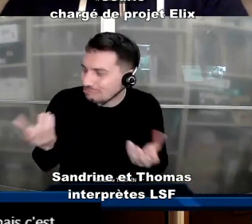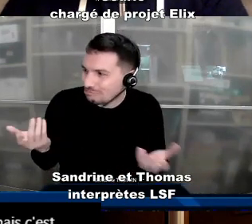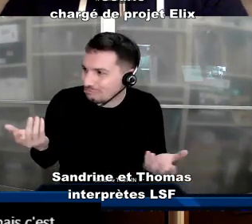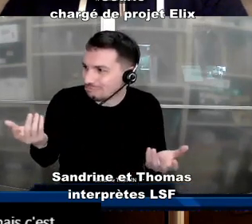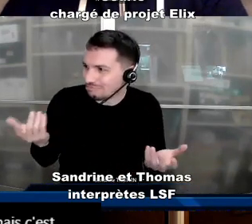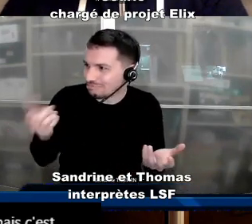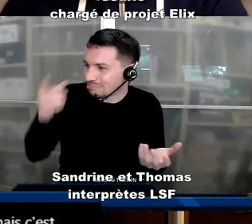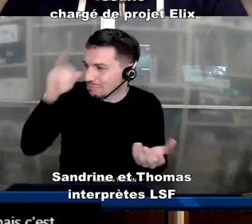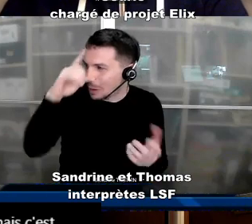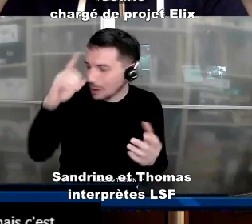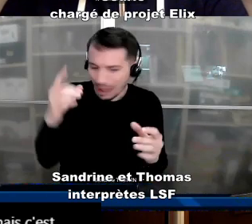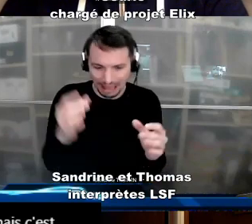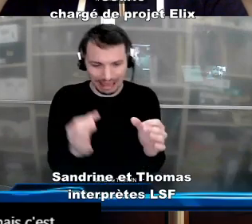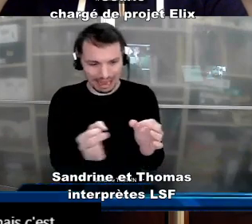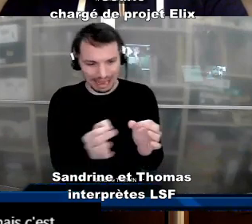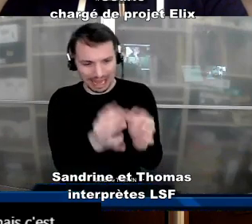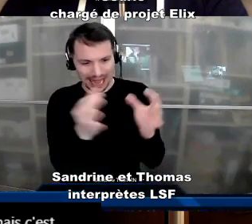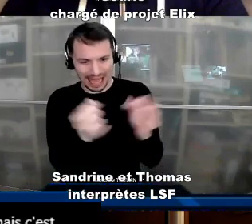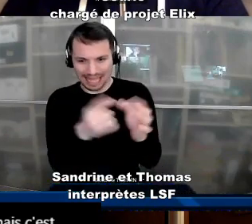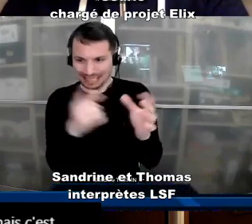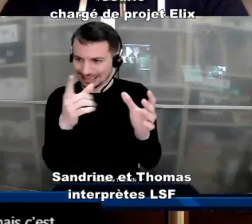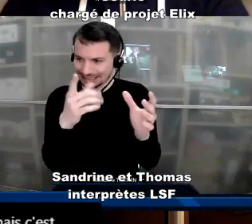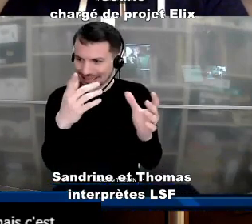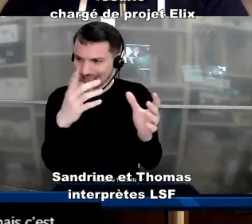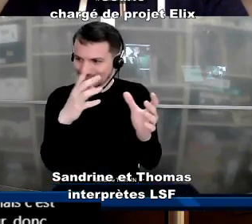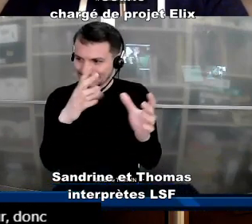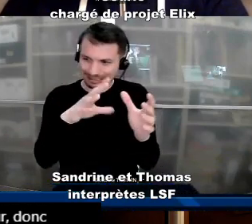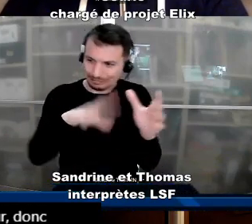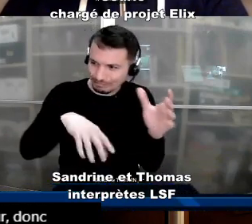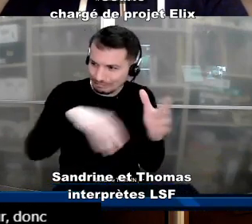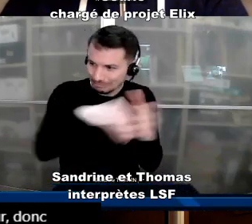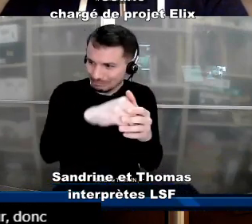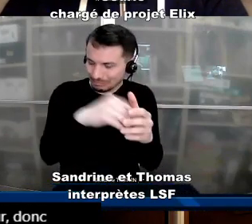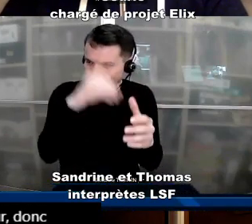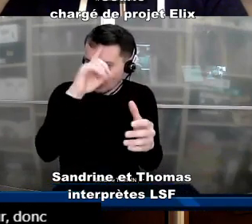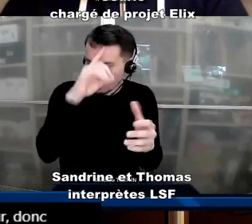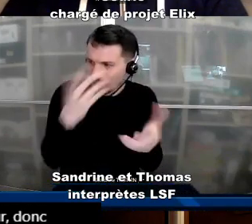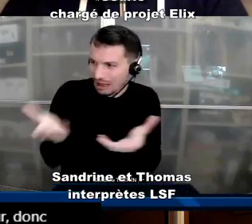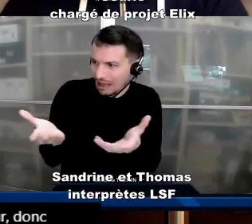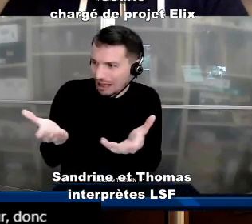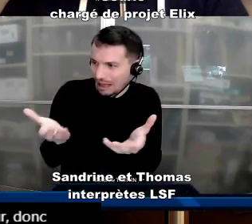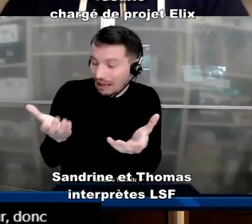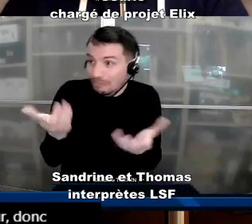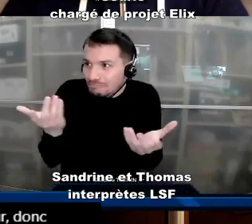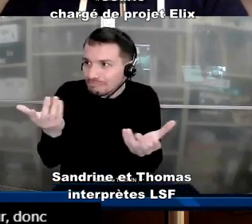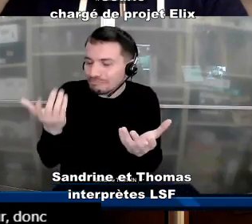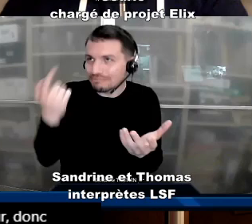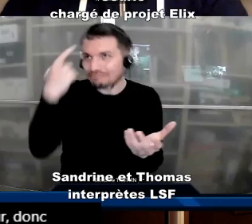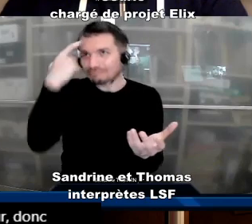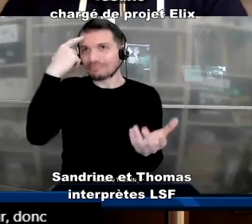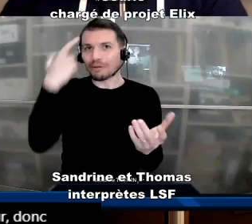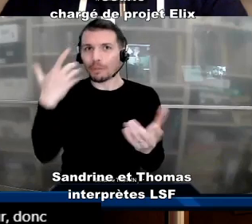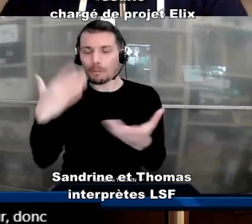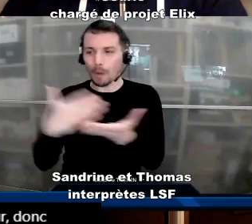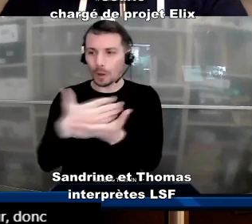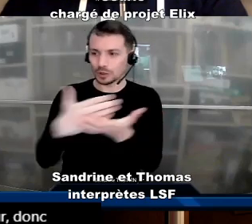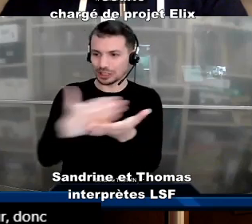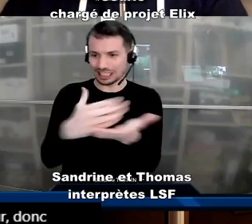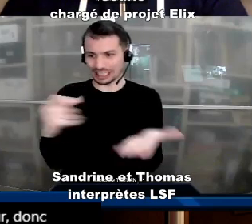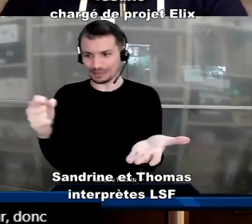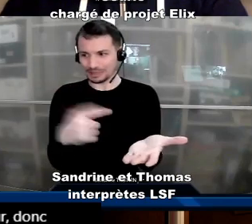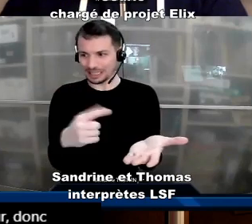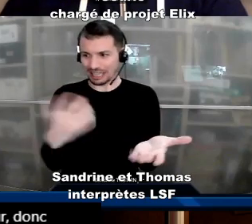Pourquoi Elix? Qu'est-ce qui t'a amené à travailler là-dedans? Comment s'est développé pour toi l'intérêt pour ce projet? Qu'est-ce qui s'est